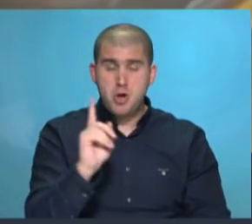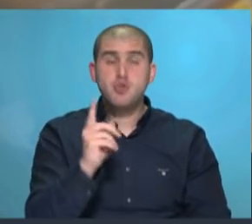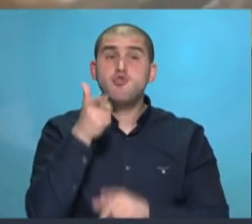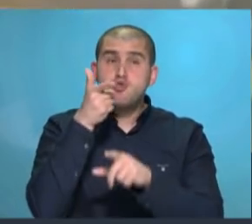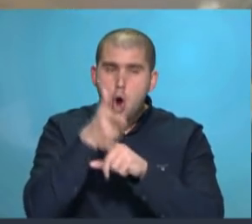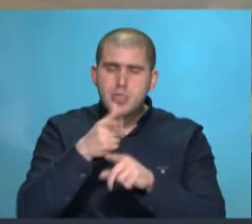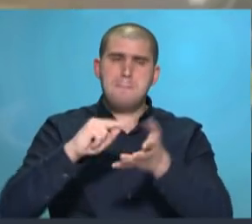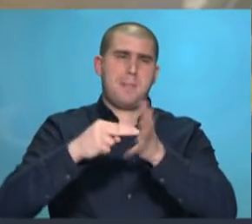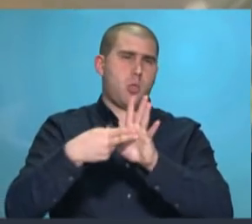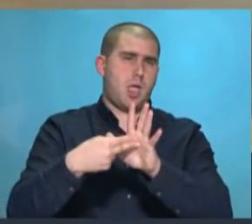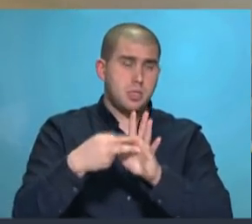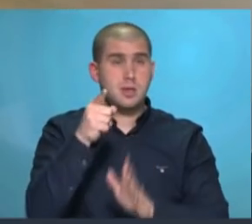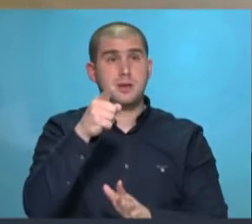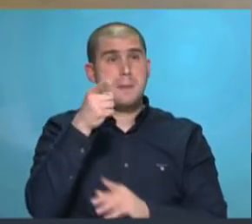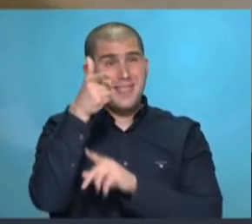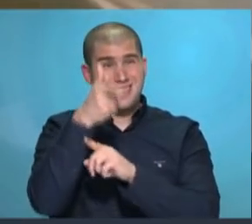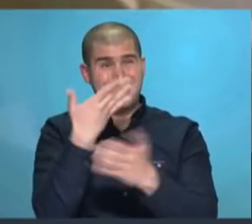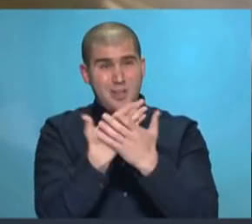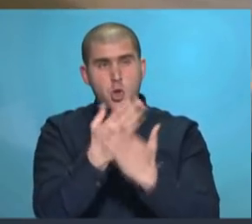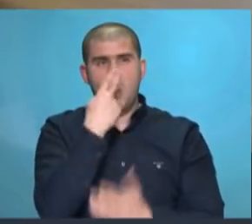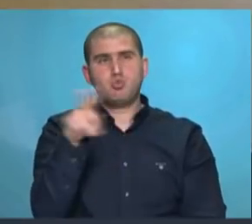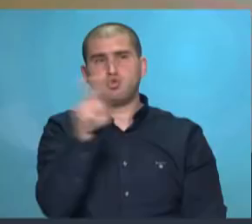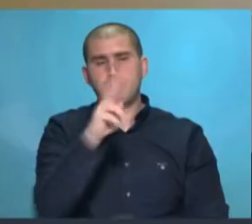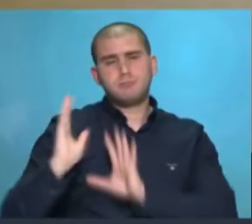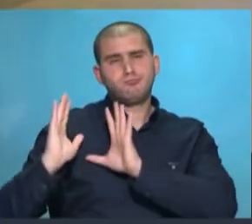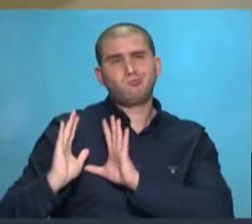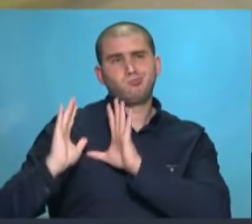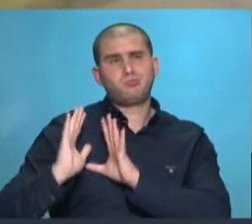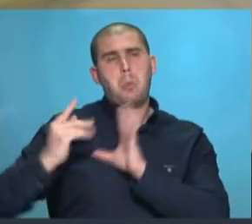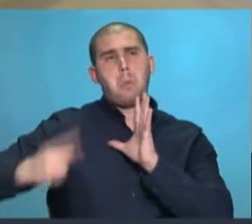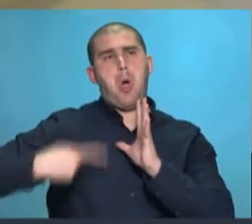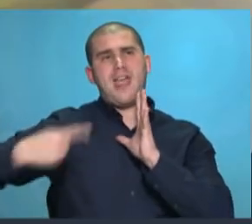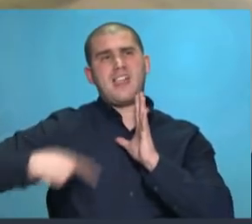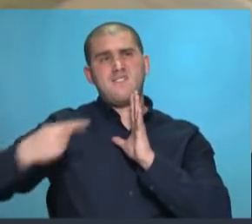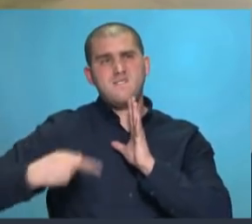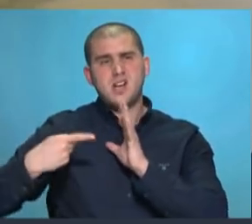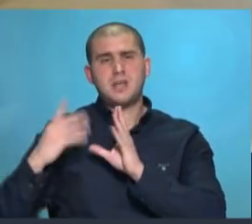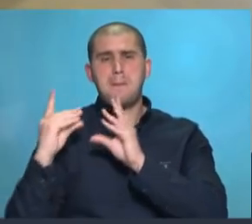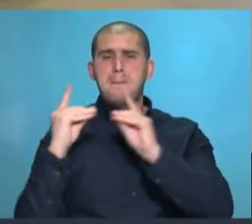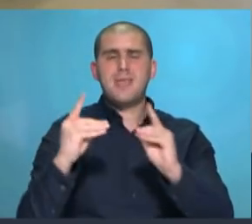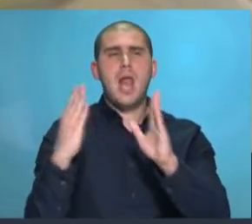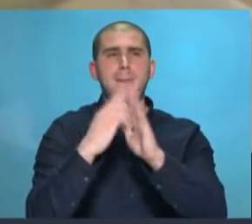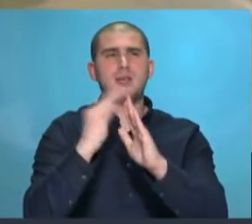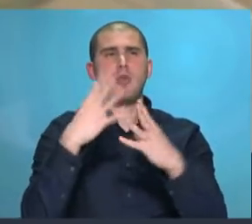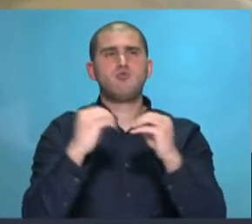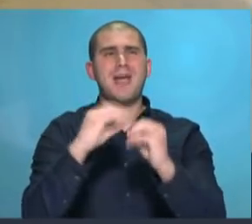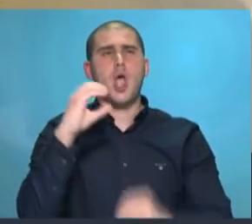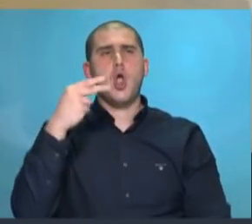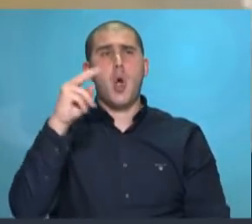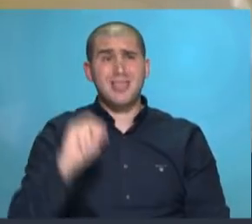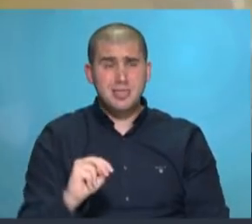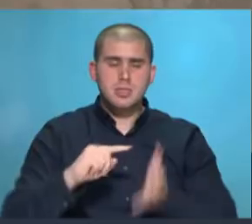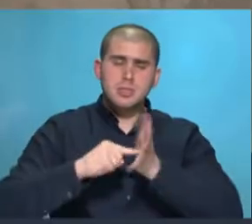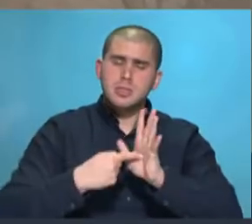מתוכנן מראש. כאן בתיעוד רואים את השניים נוסעים את מכונת הכביסה כל הדרך לביתה של משפחת כהן במטרה